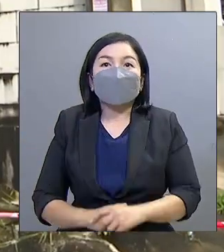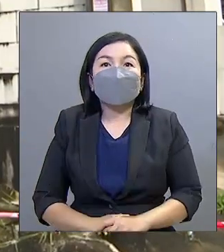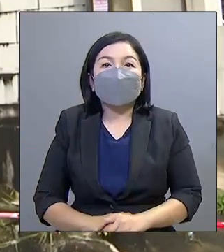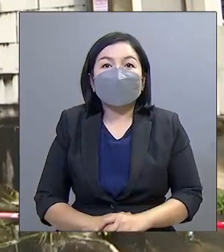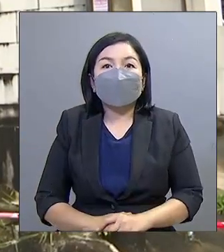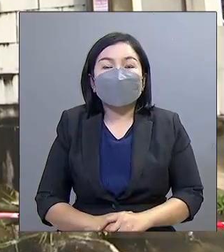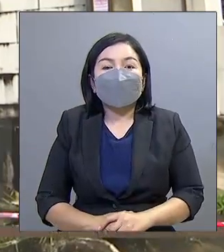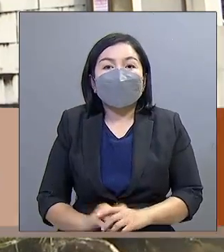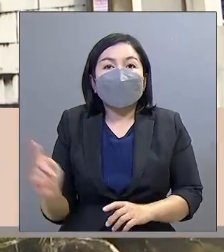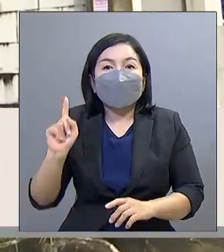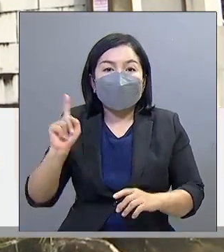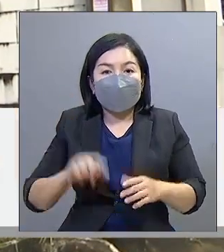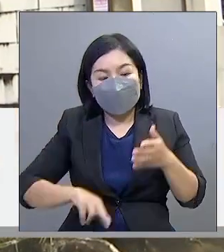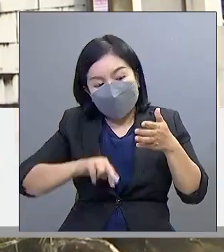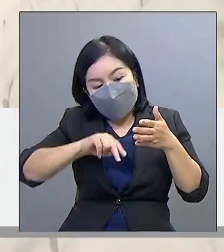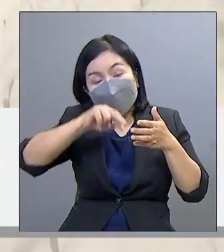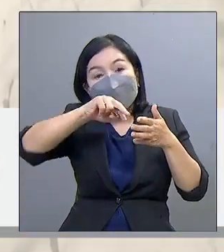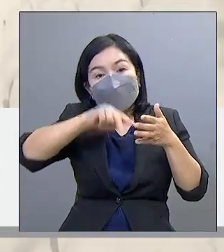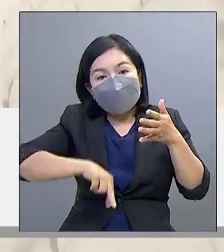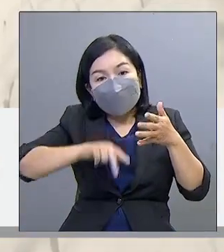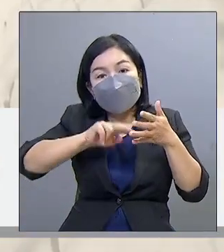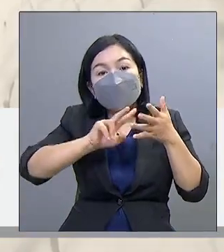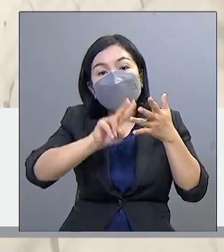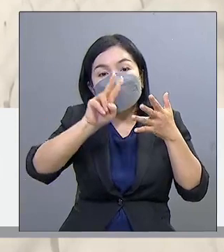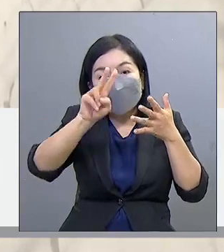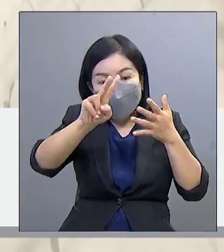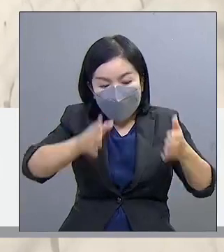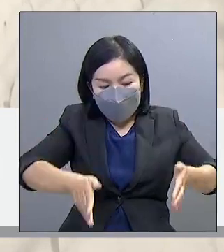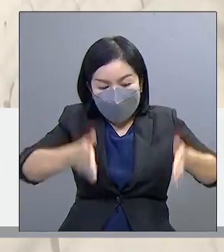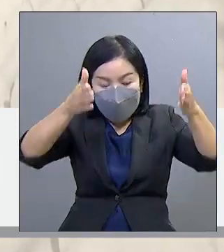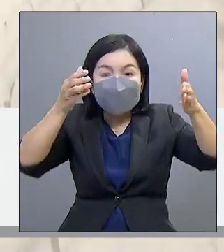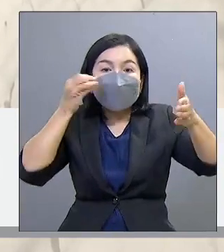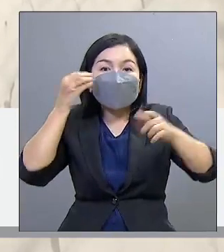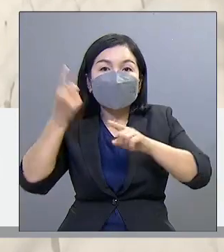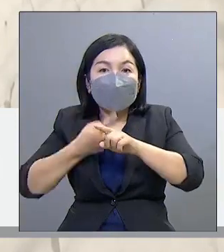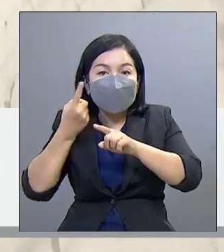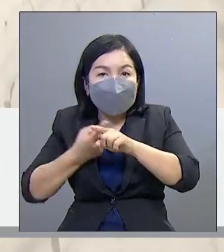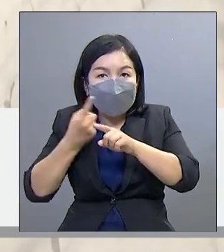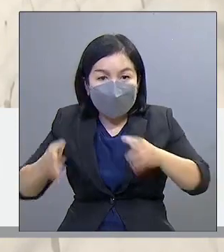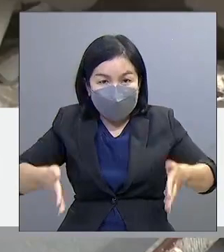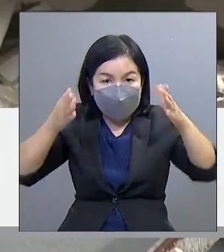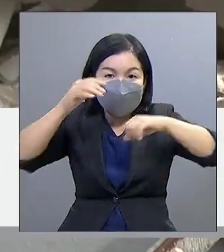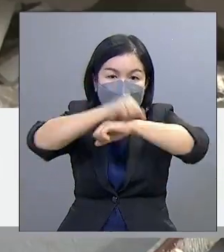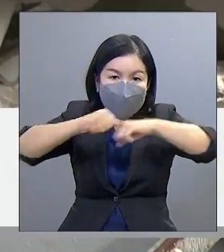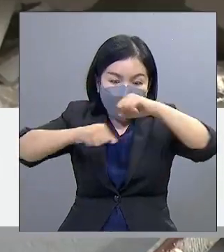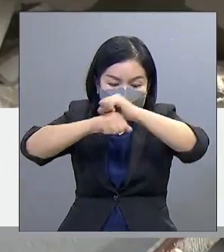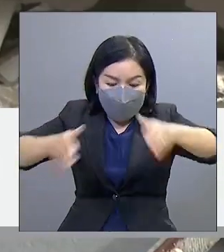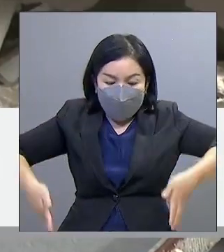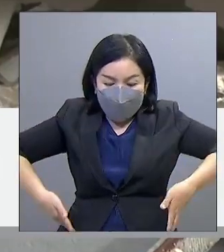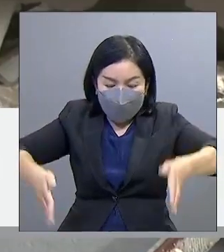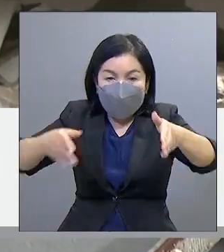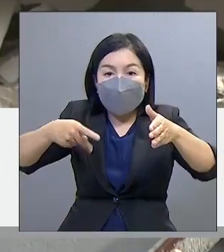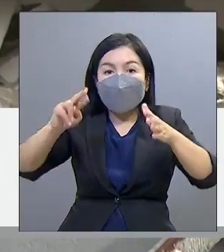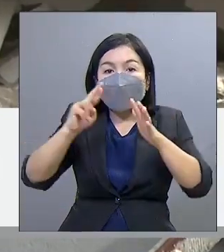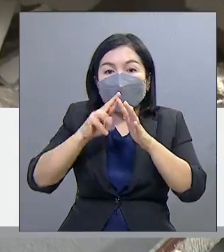สภาพของบันไดไปยังชั้น2ของอาคารและตัวอาคารห้องเช่าที่ไม่มีชื่อซึ่งตั้งอยู่ภายในซอยประยูน2ถนนเย